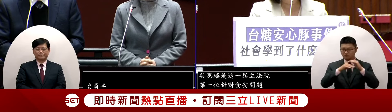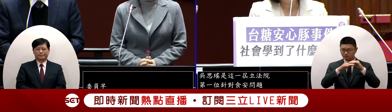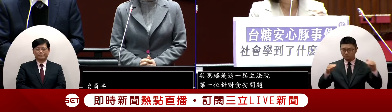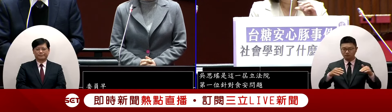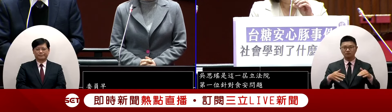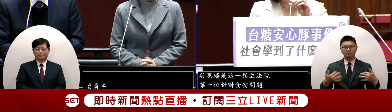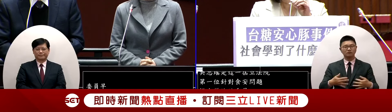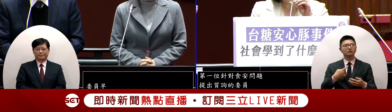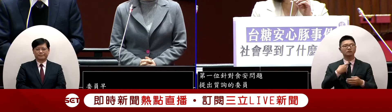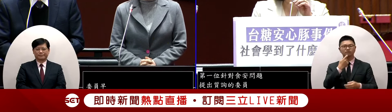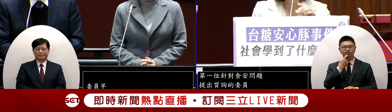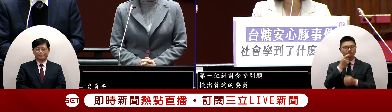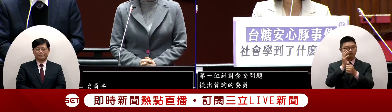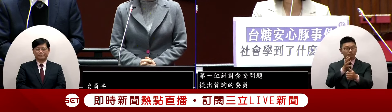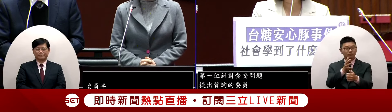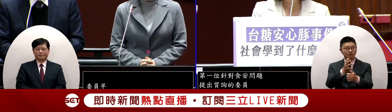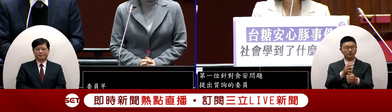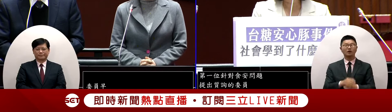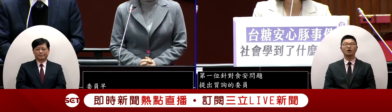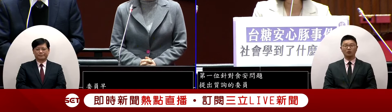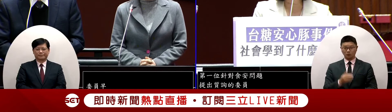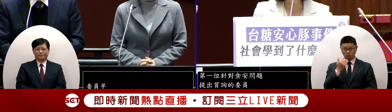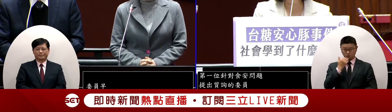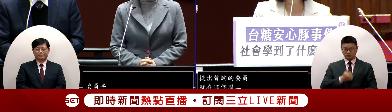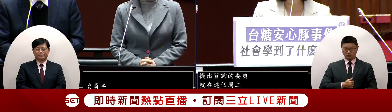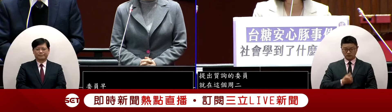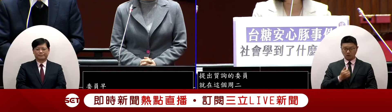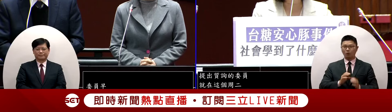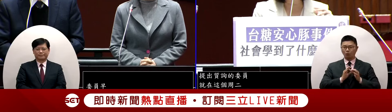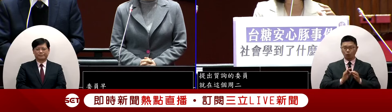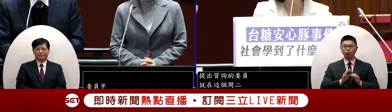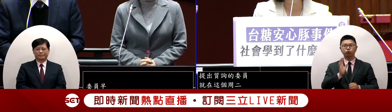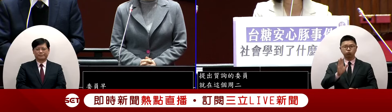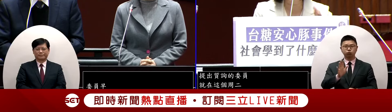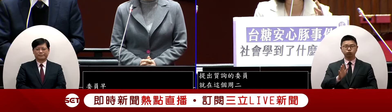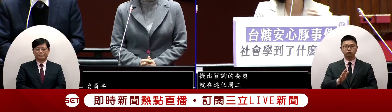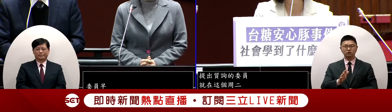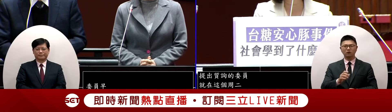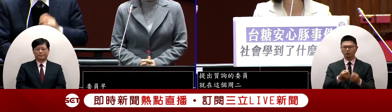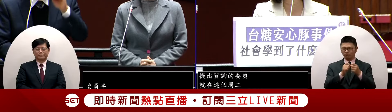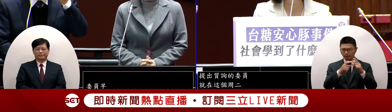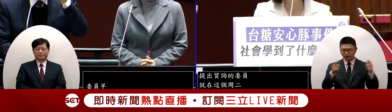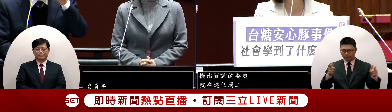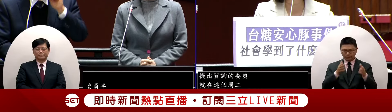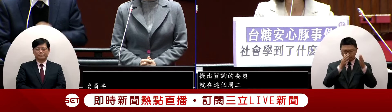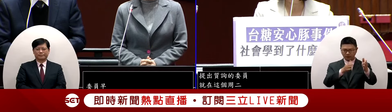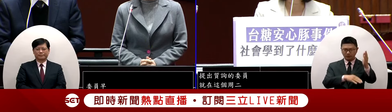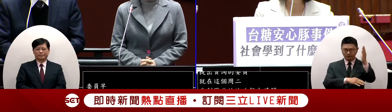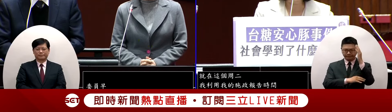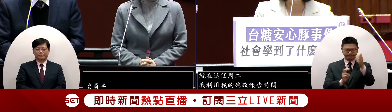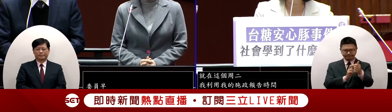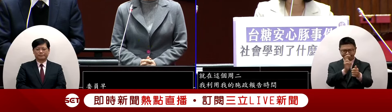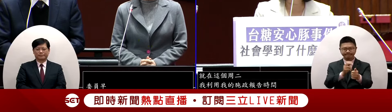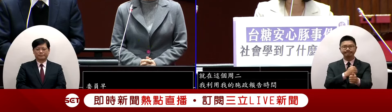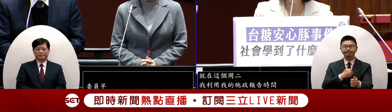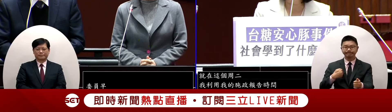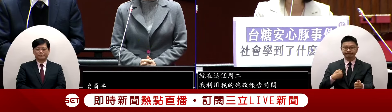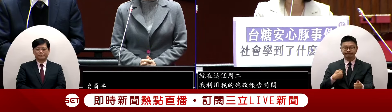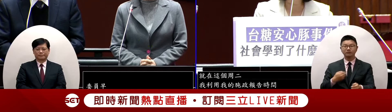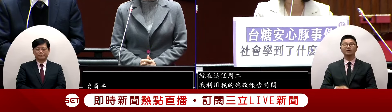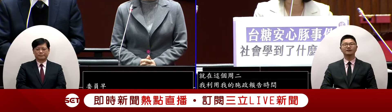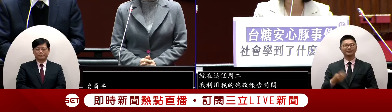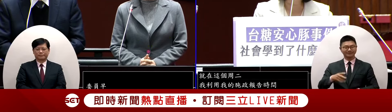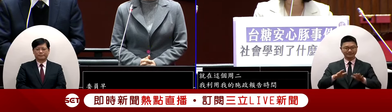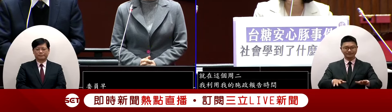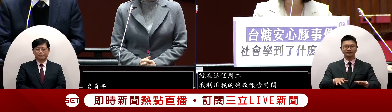询。如果关心，随时随地我们有很多的方式可以监督行政部门。当然我还是乐见今